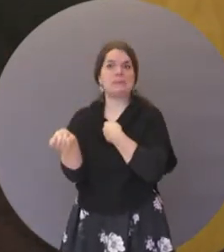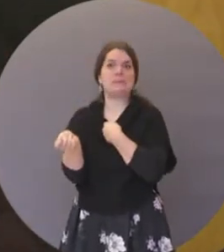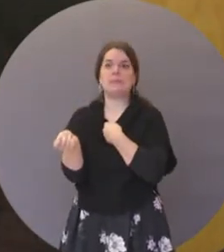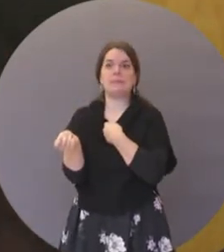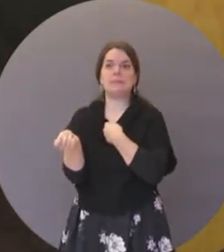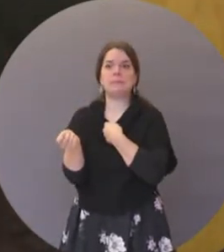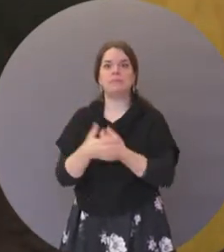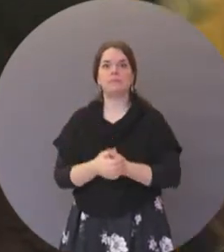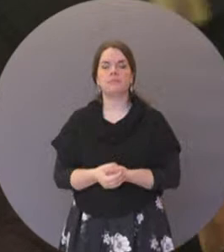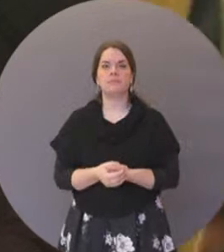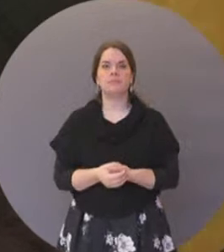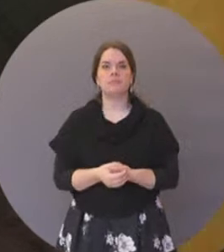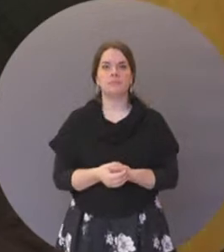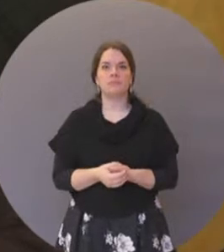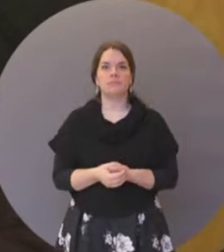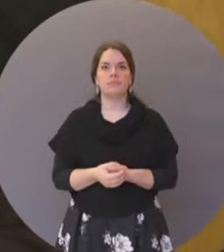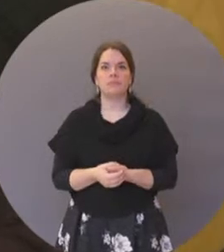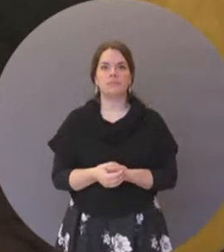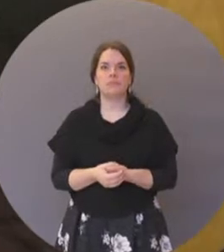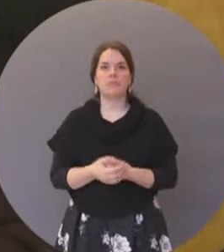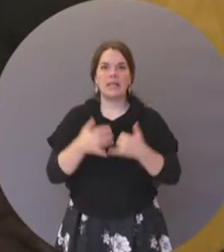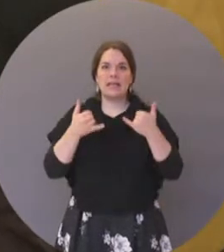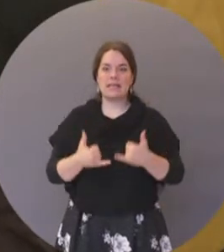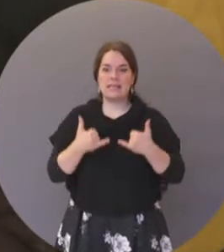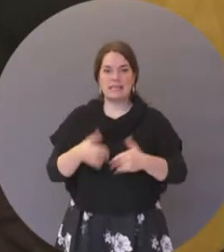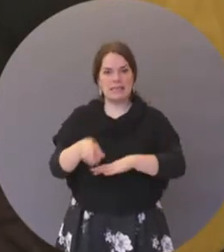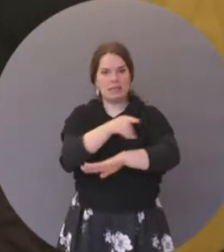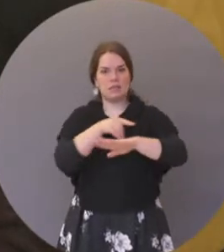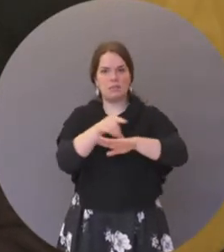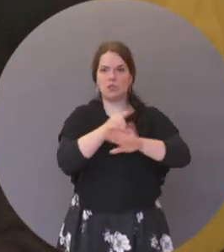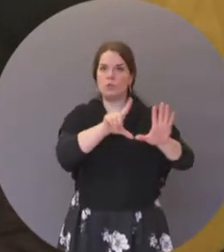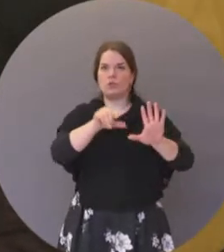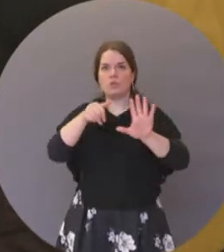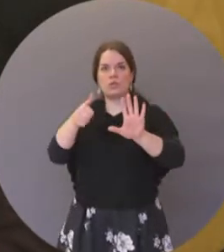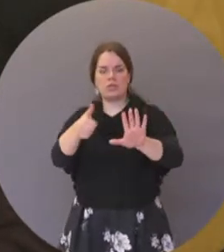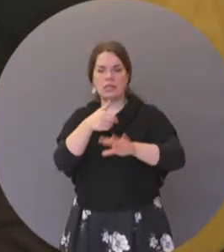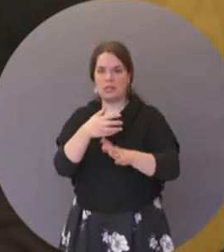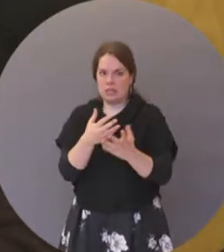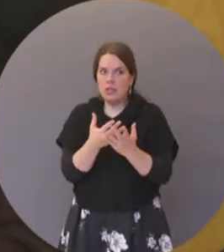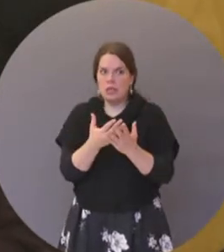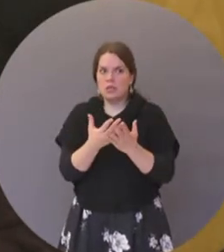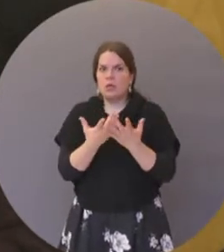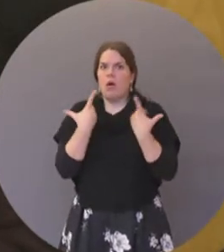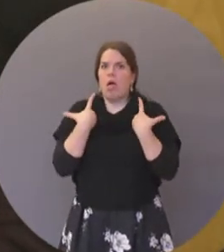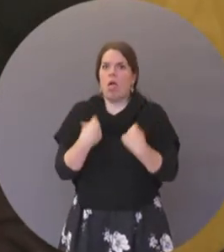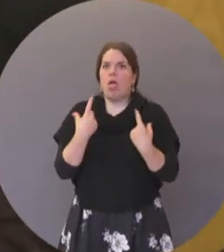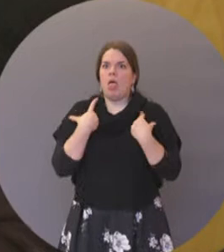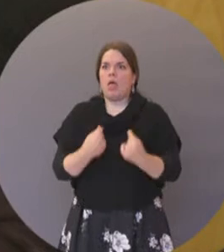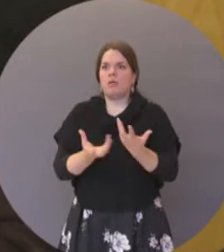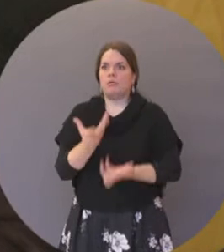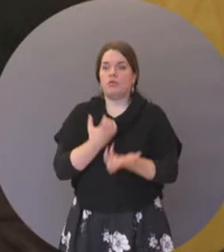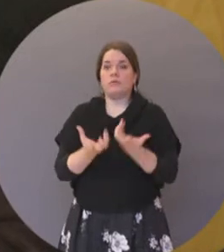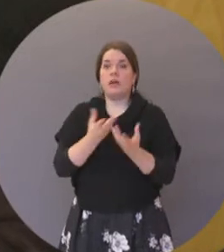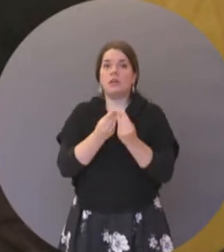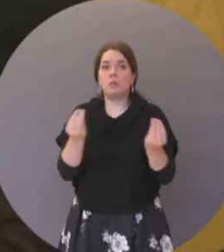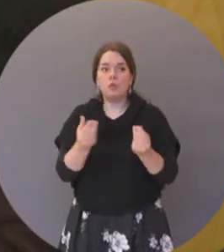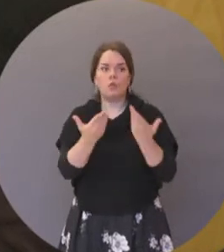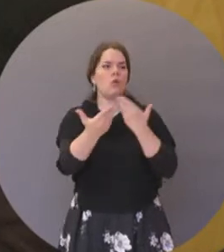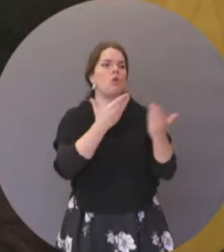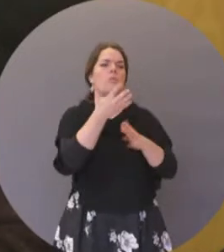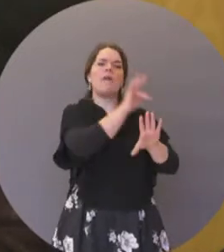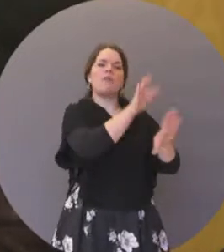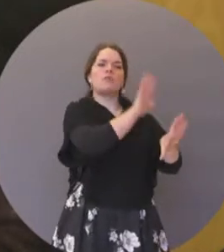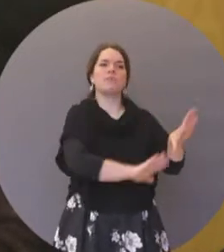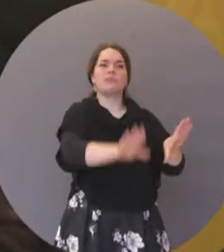Normandie compte une part de logements très énergivores parmi les plus élevés de France avec près d'un tiers des logements classés